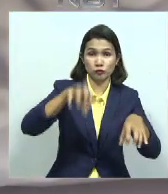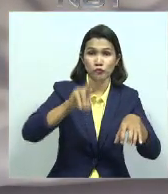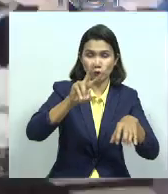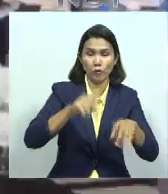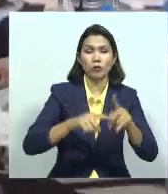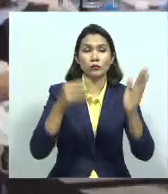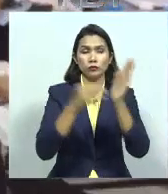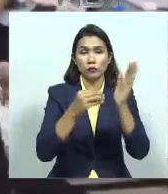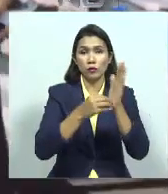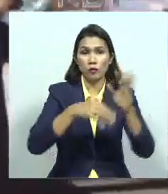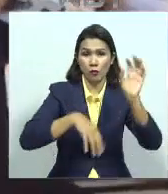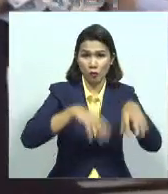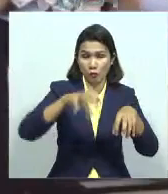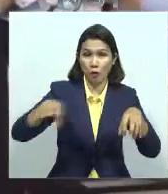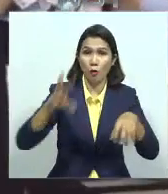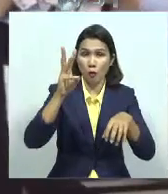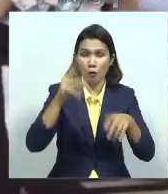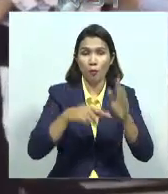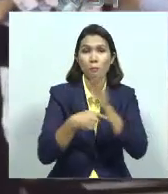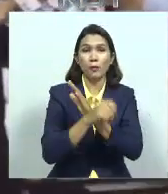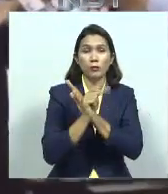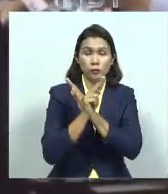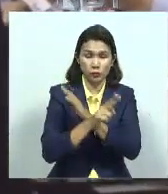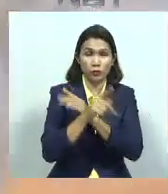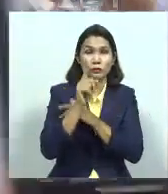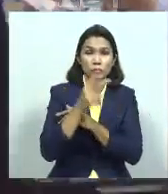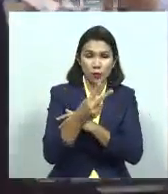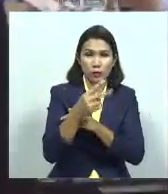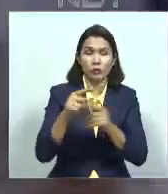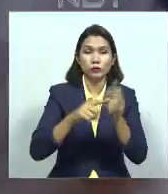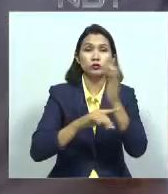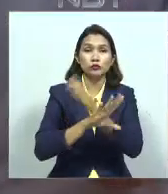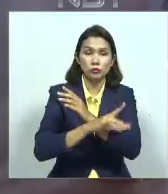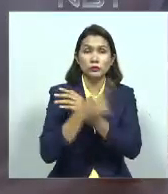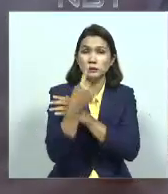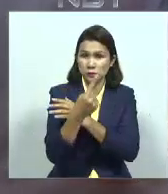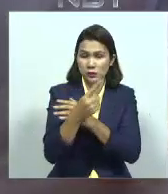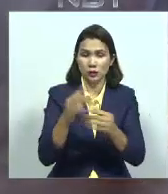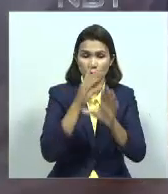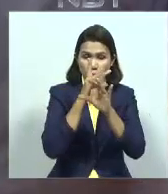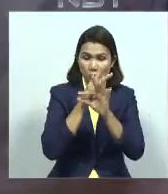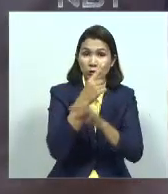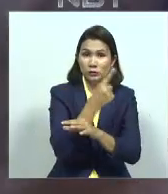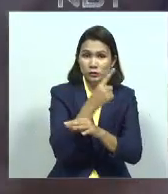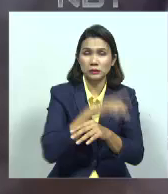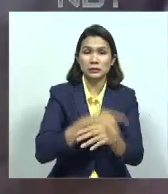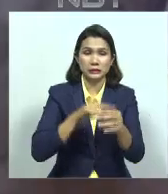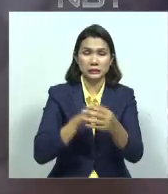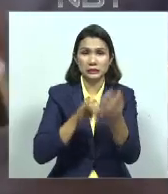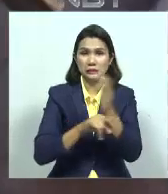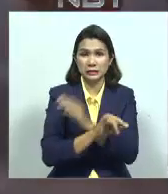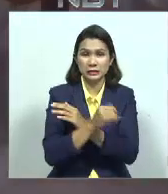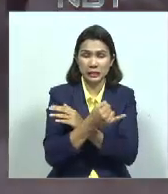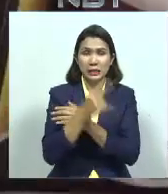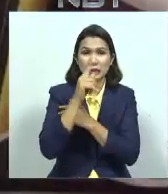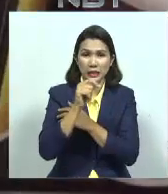คร6จุดปทุมธานี2จุดนครราชสีมา1จุดชลบุรี1จุดระยอง1จุดจันทบุรี2จุดต